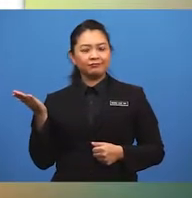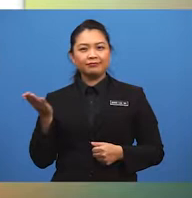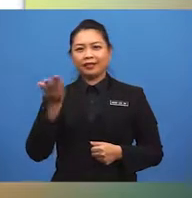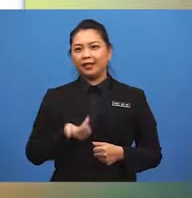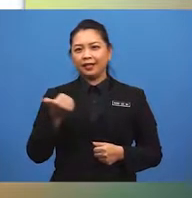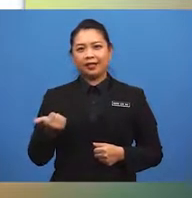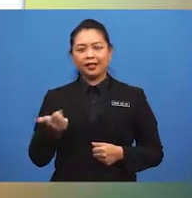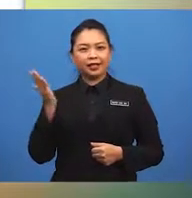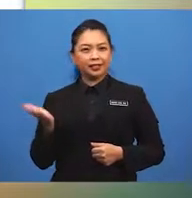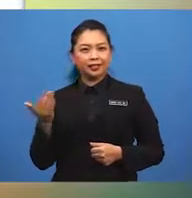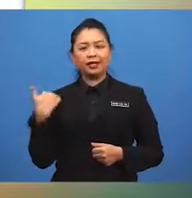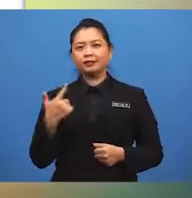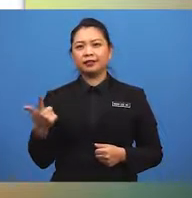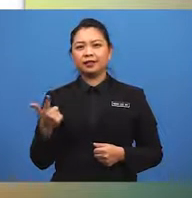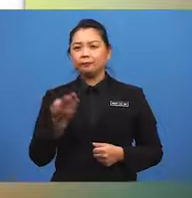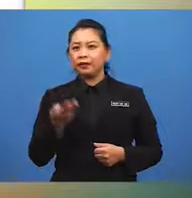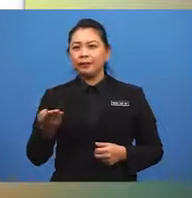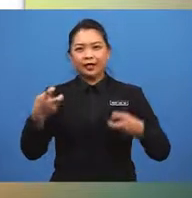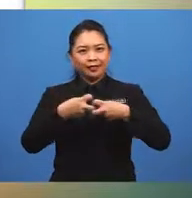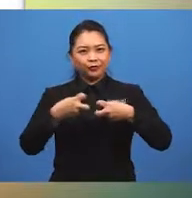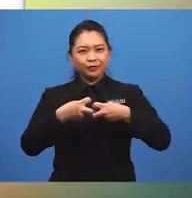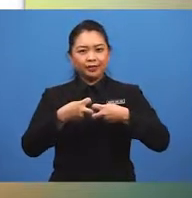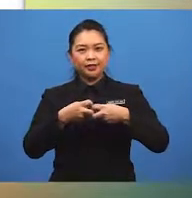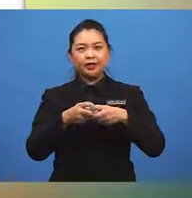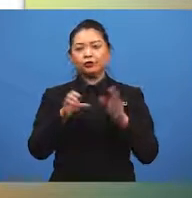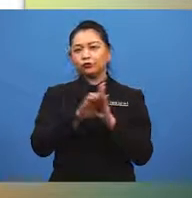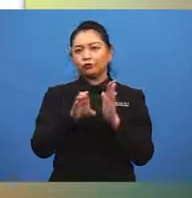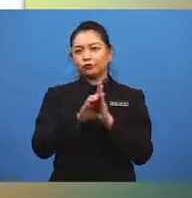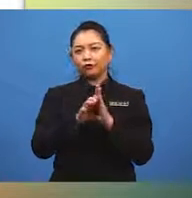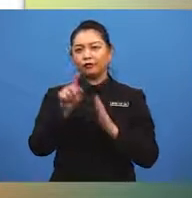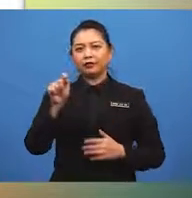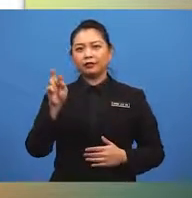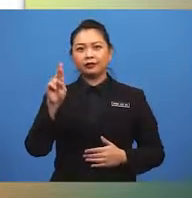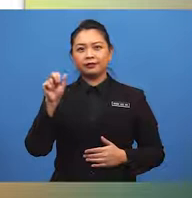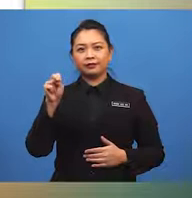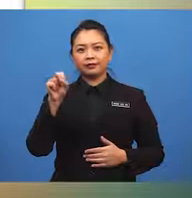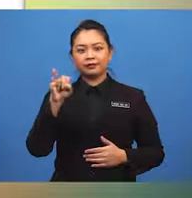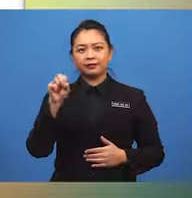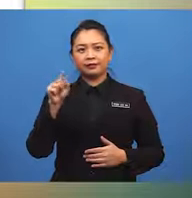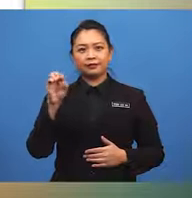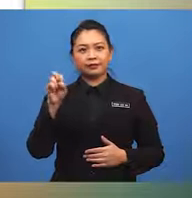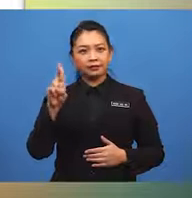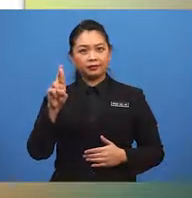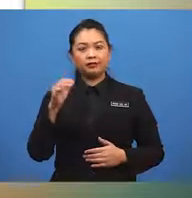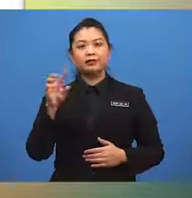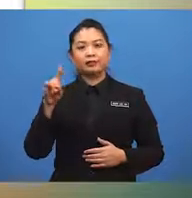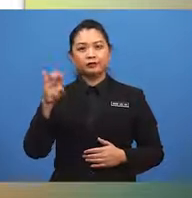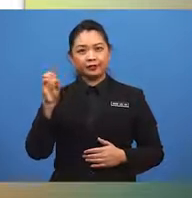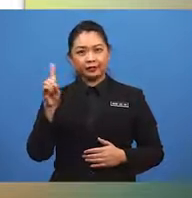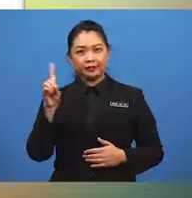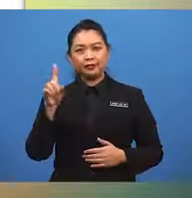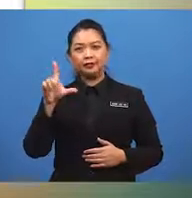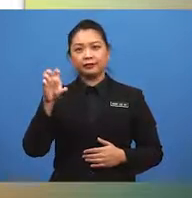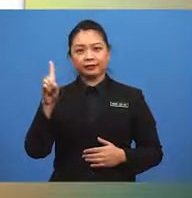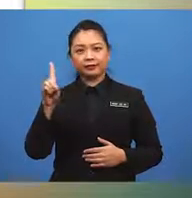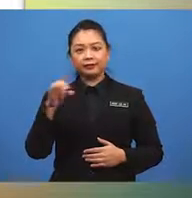Peranti-peranti ini adalah komponen elektronik seperti transistor, diod, LED,